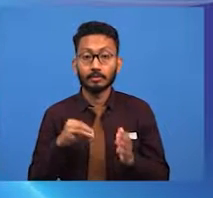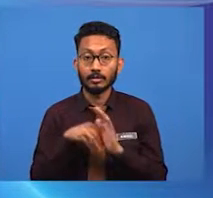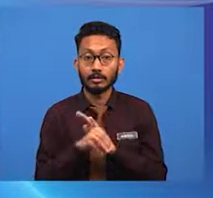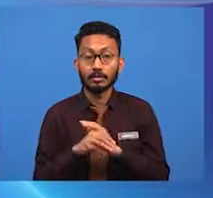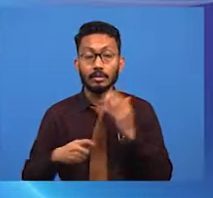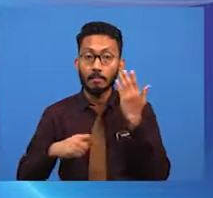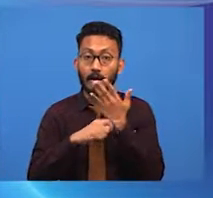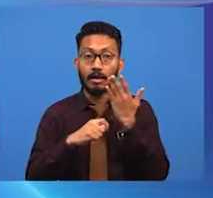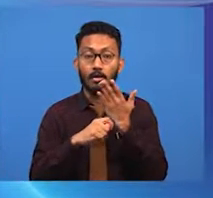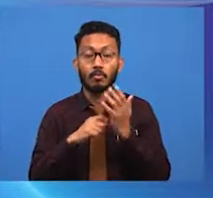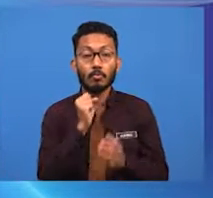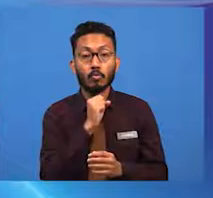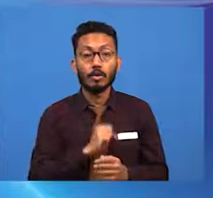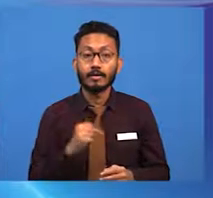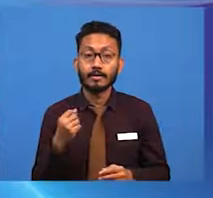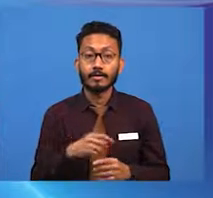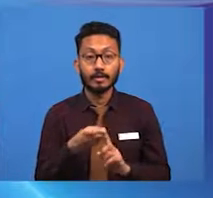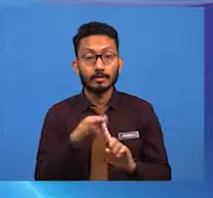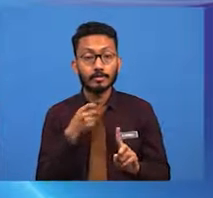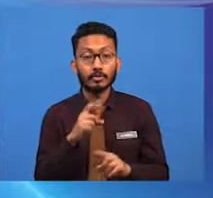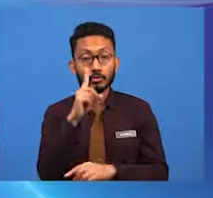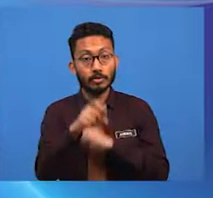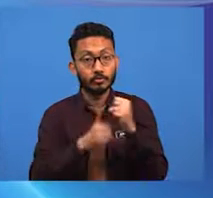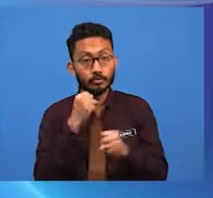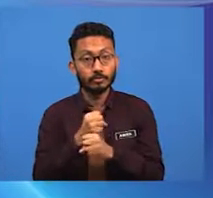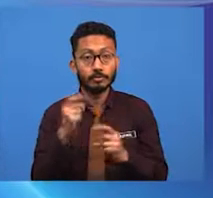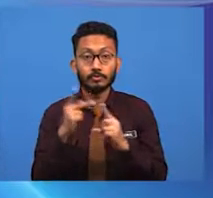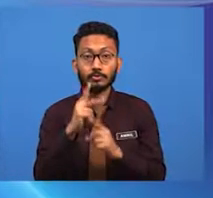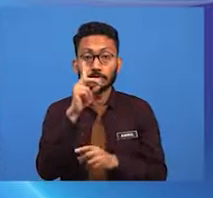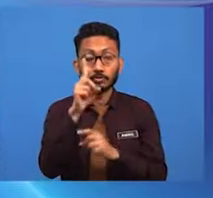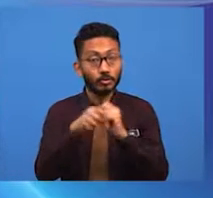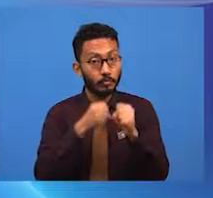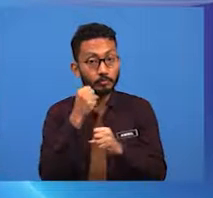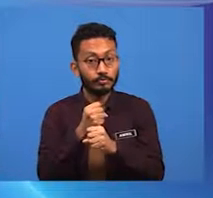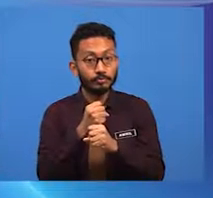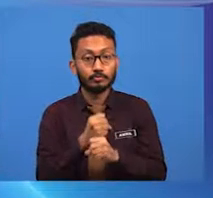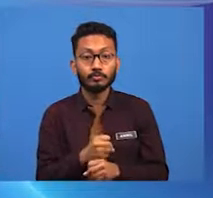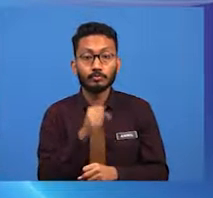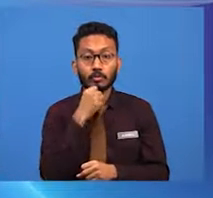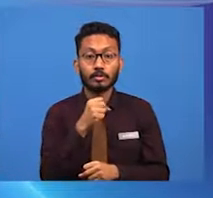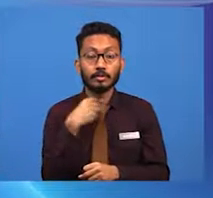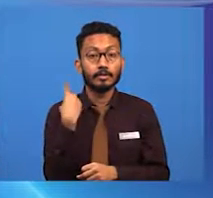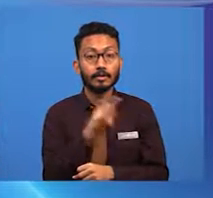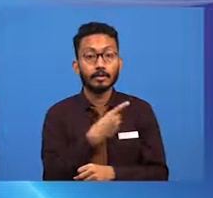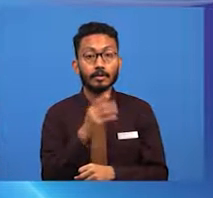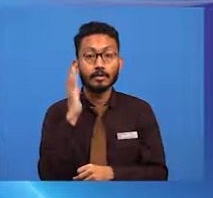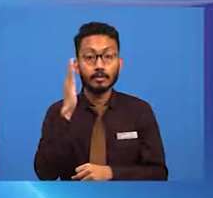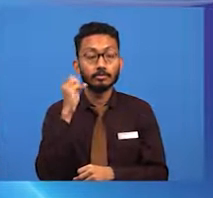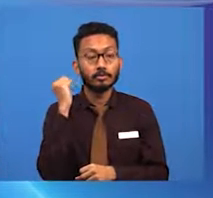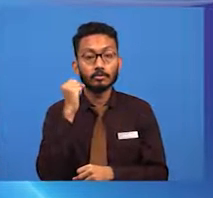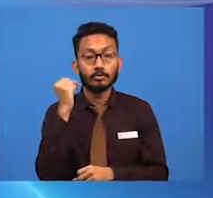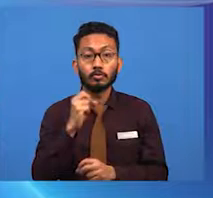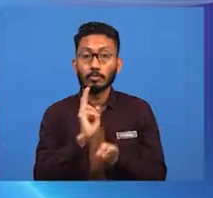umur kita dari setahun ke setahun. Jadi, umur kita akan sentiasa